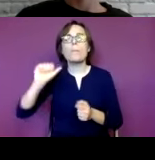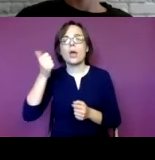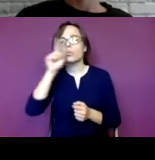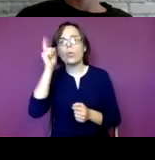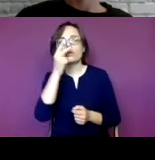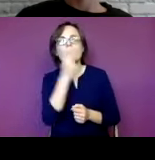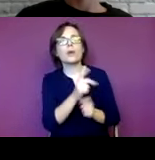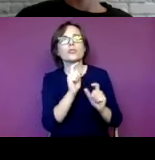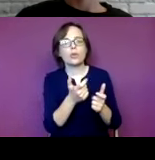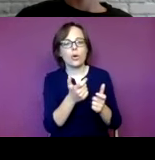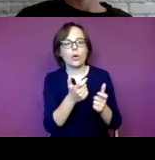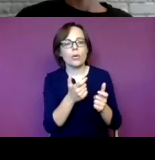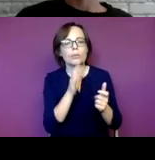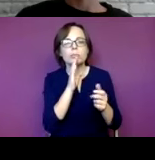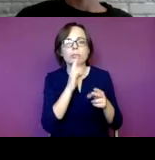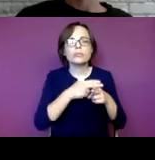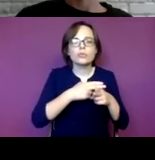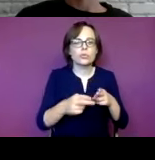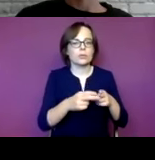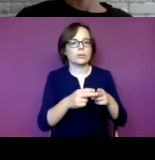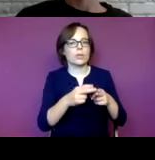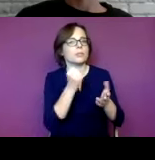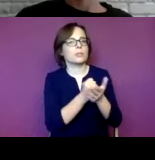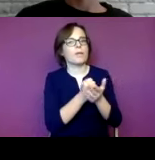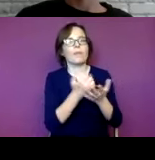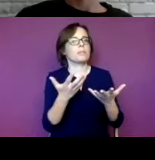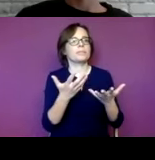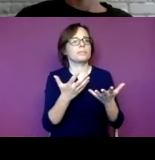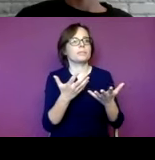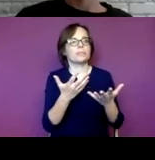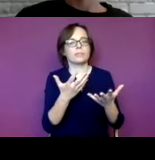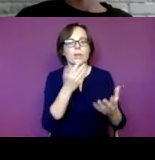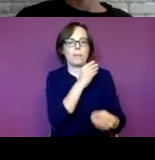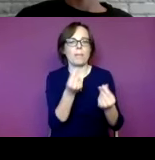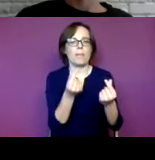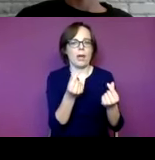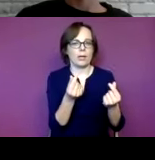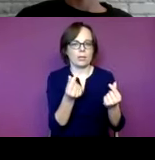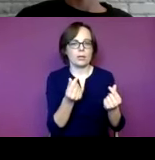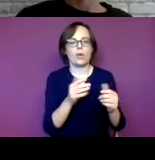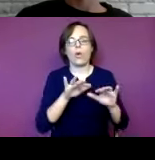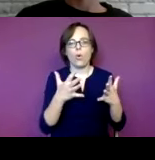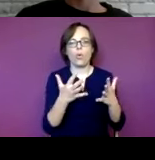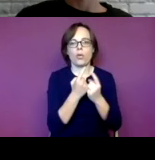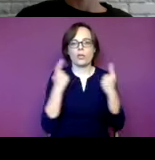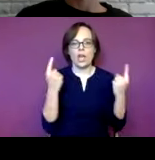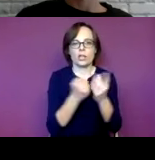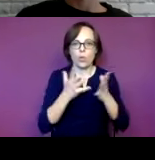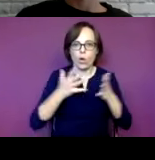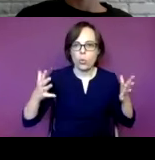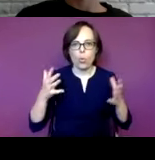elementy materialno-funkcjonalne, mianowicie jak duża jest działka, czy jest ładny widok, czy jest dobra droga, prawda? Natomiast w